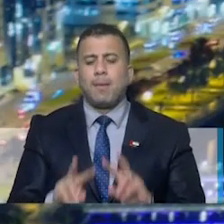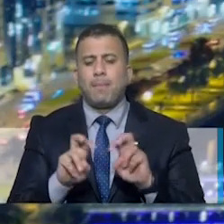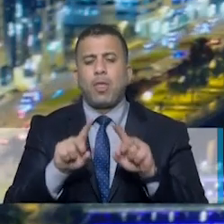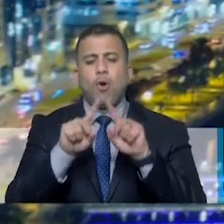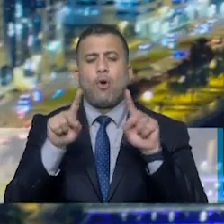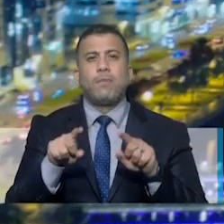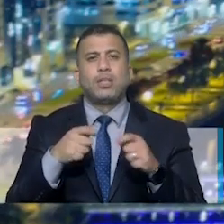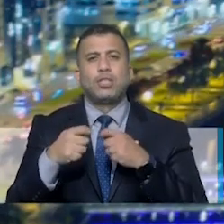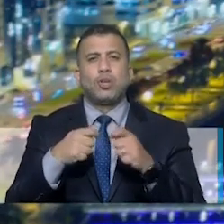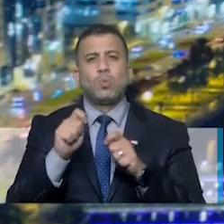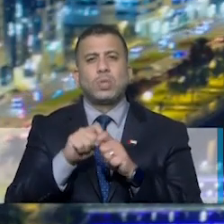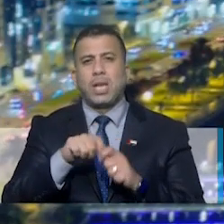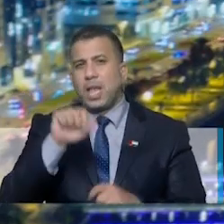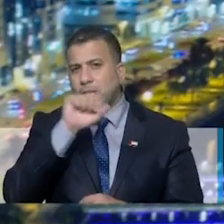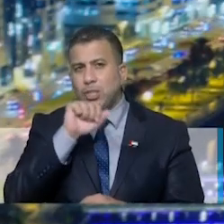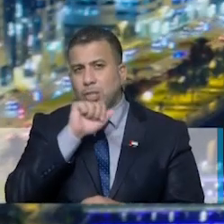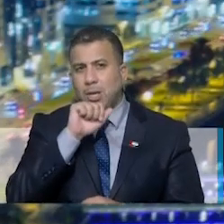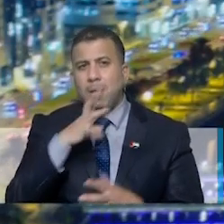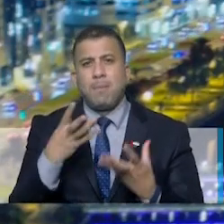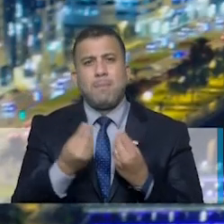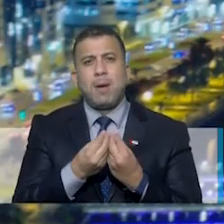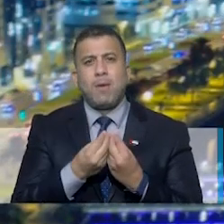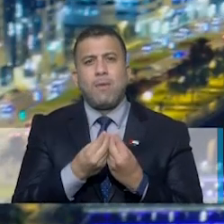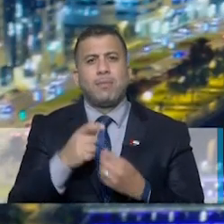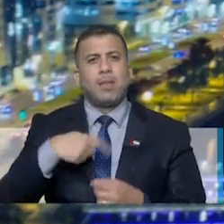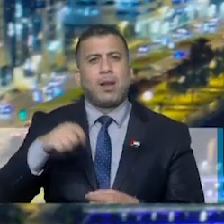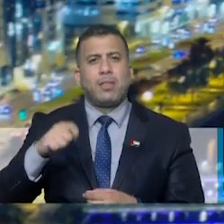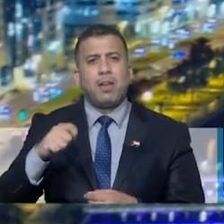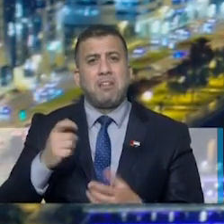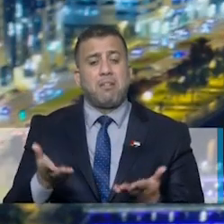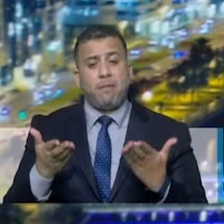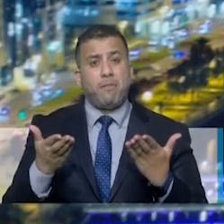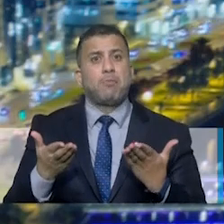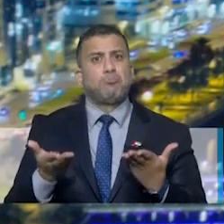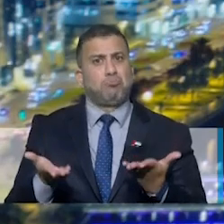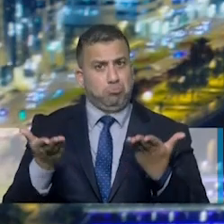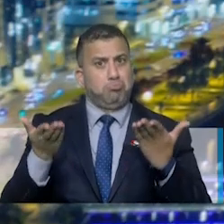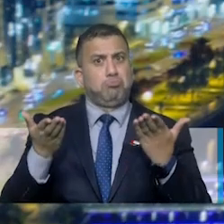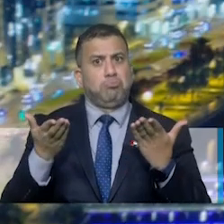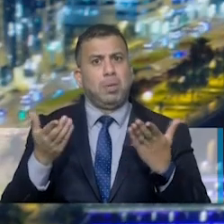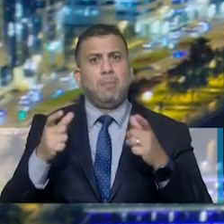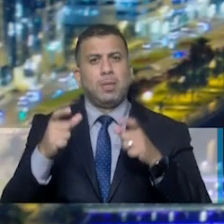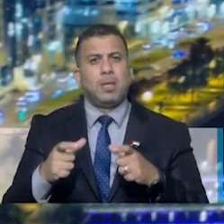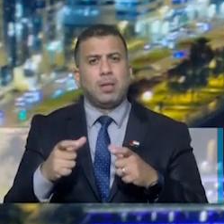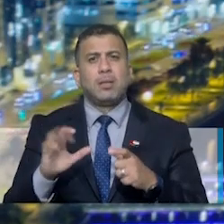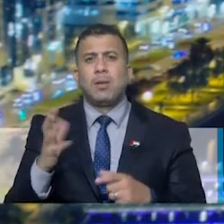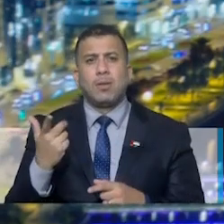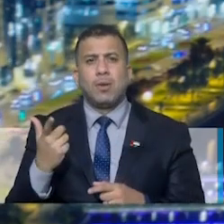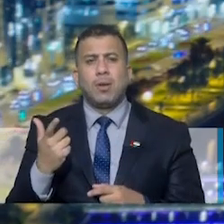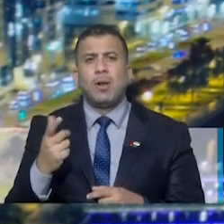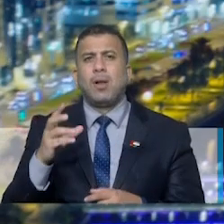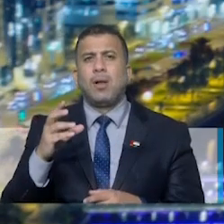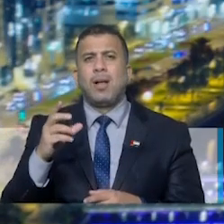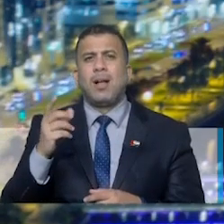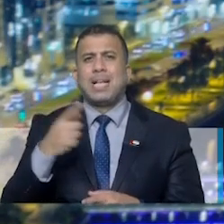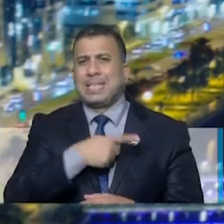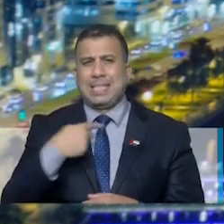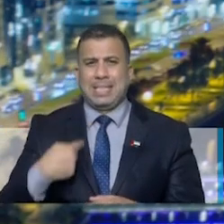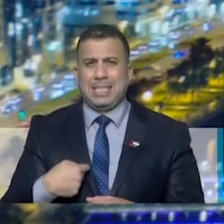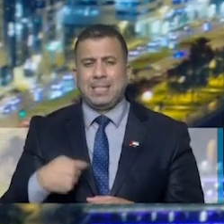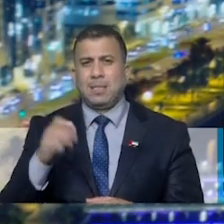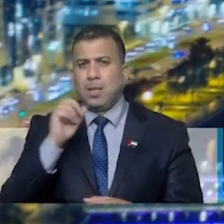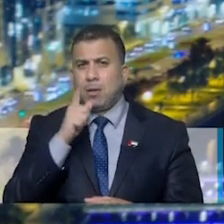بحثت غرفه تجاره وصناعه الشارقه مع وفد قضائي رفيع المستوى من منطقه هونج كونج الاداريه